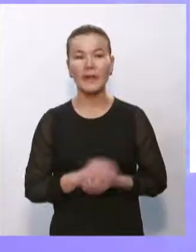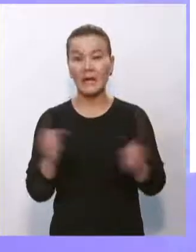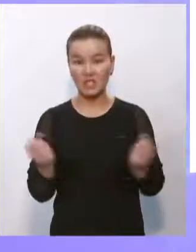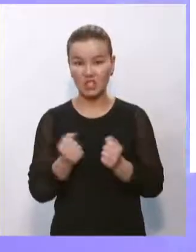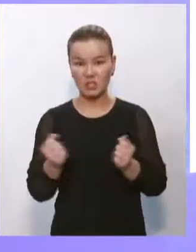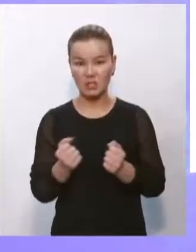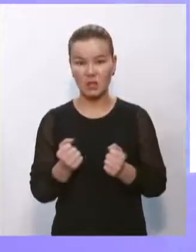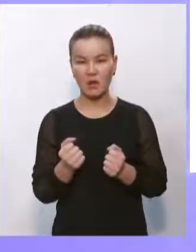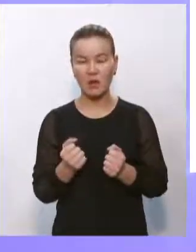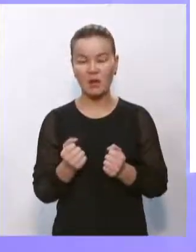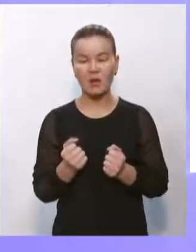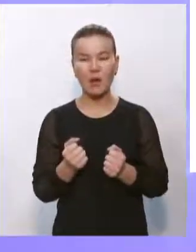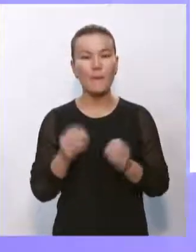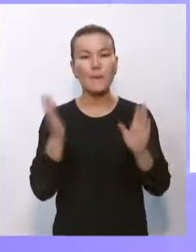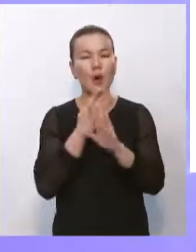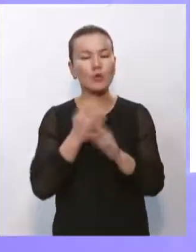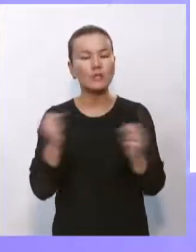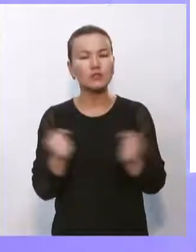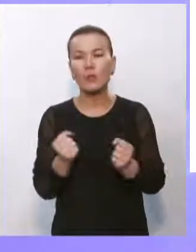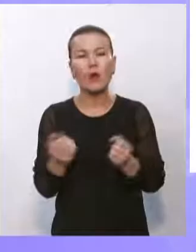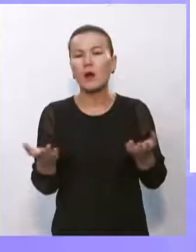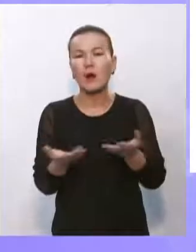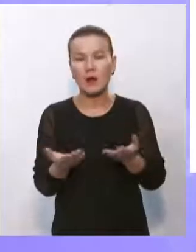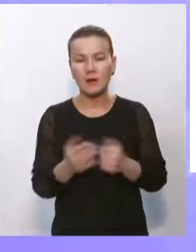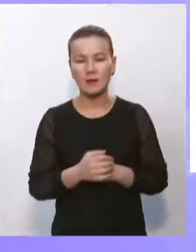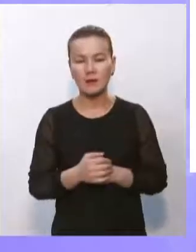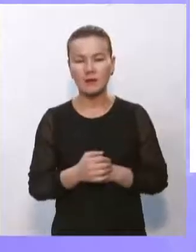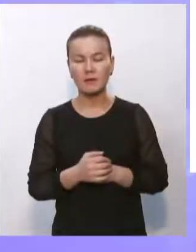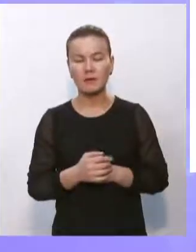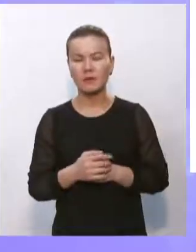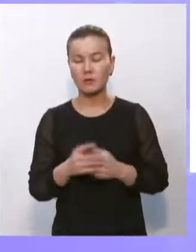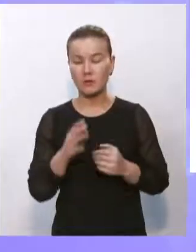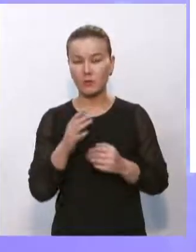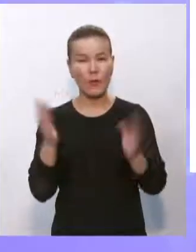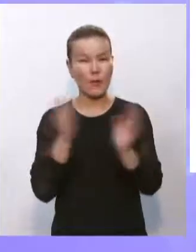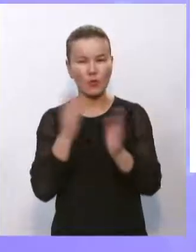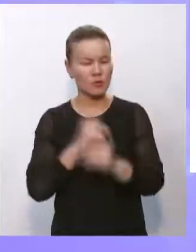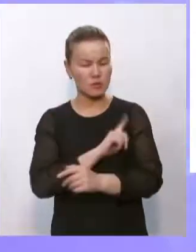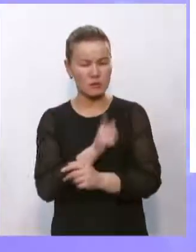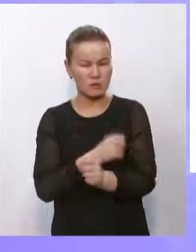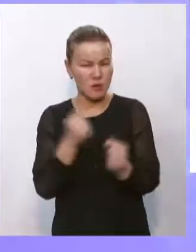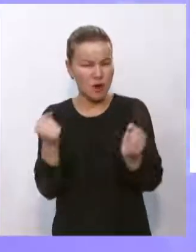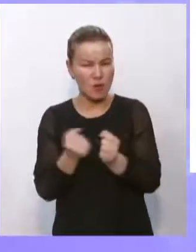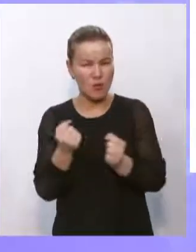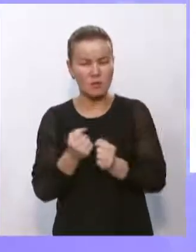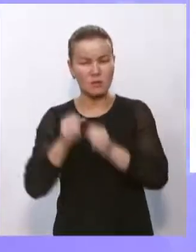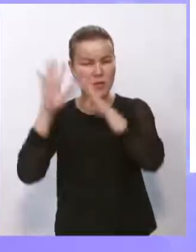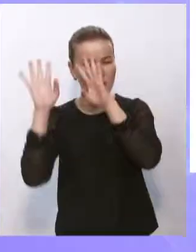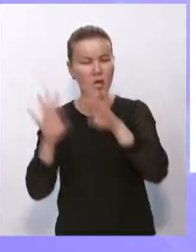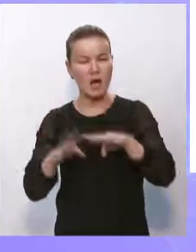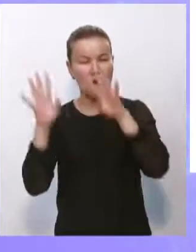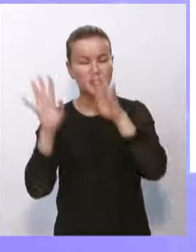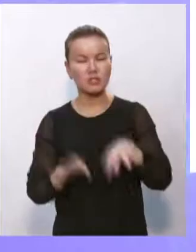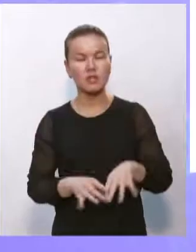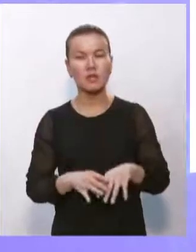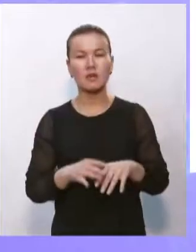Кышында аба ырайы кандай болот? Күн суук болот. Кар жаайт.